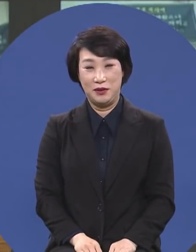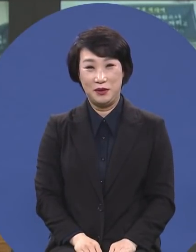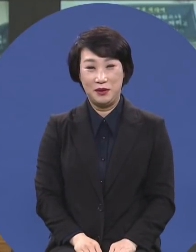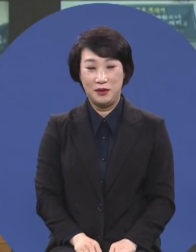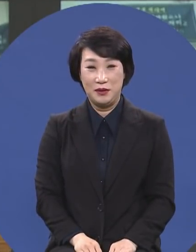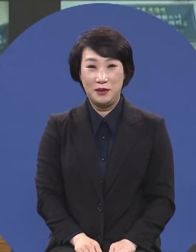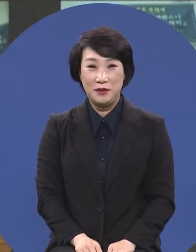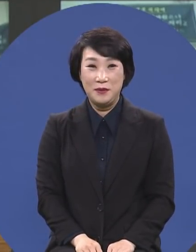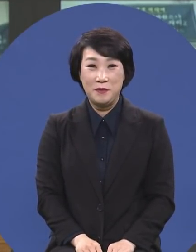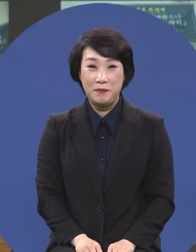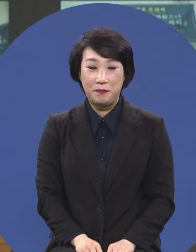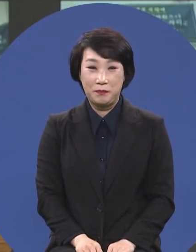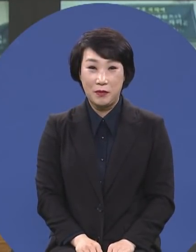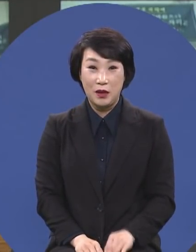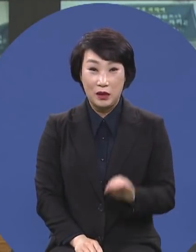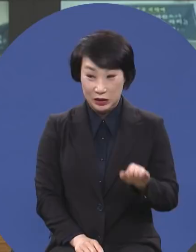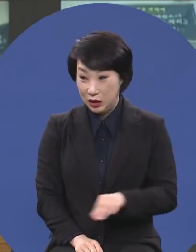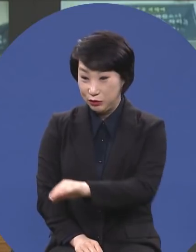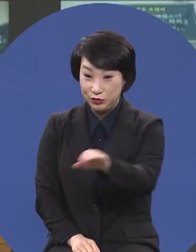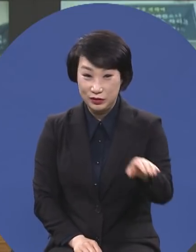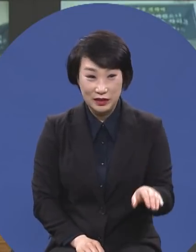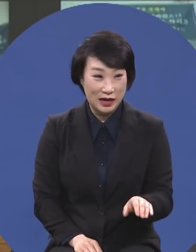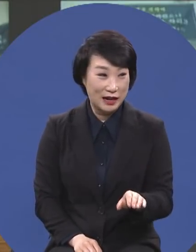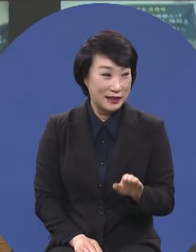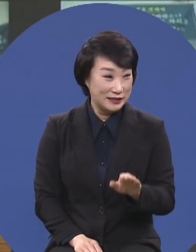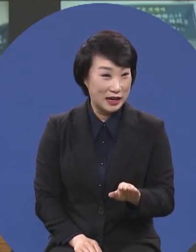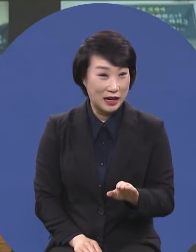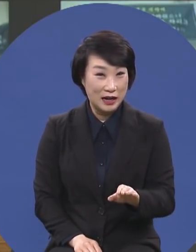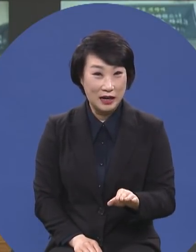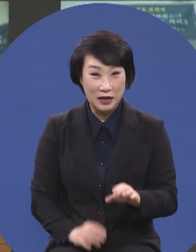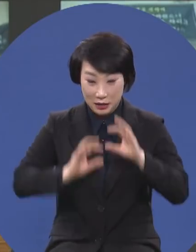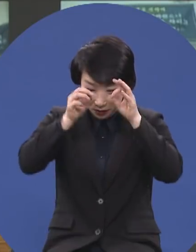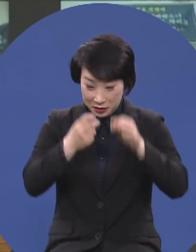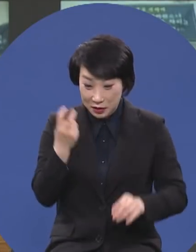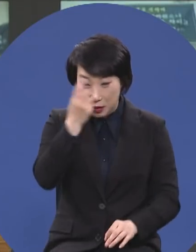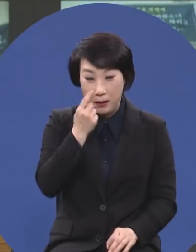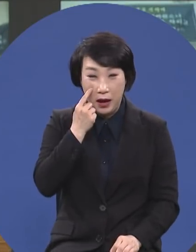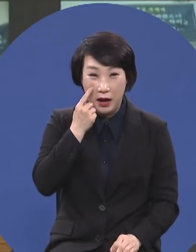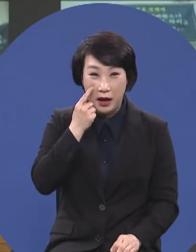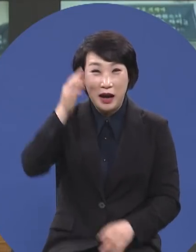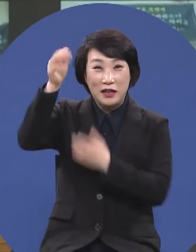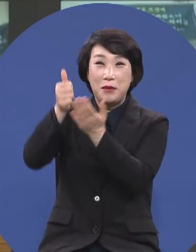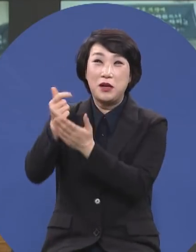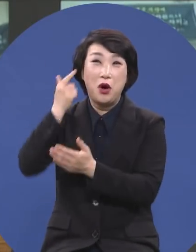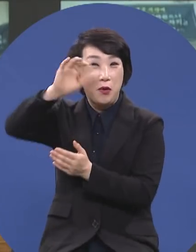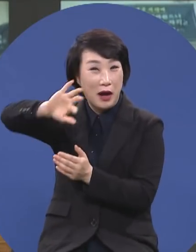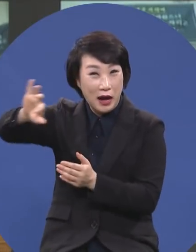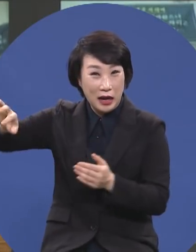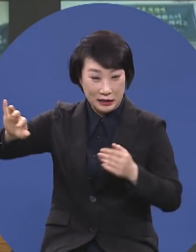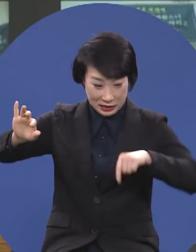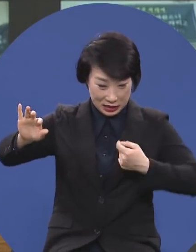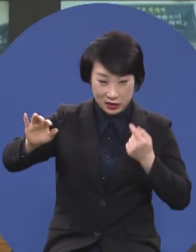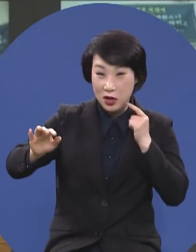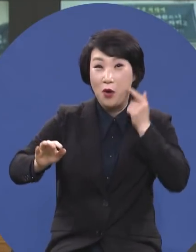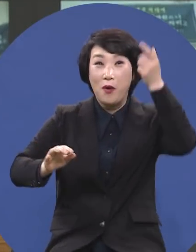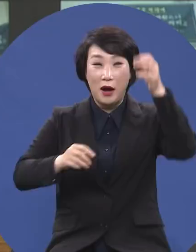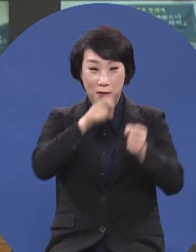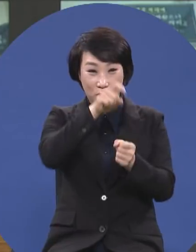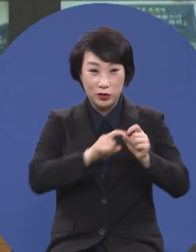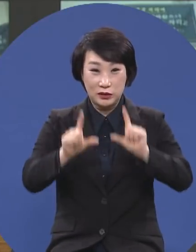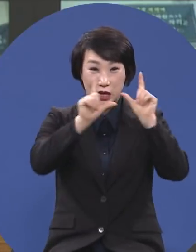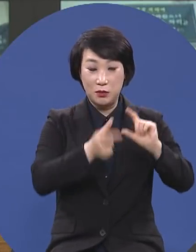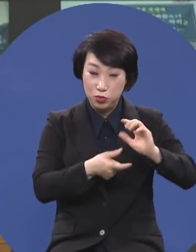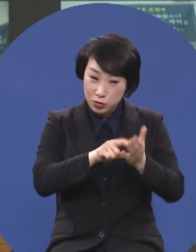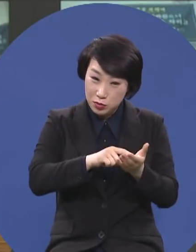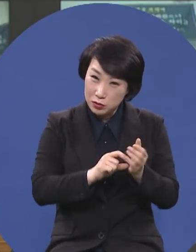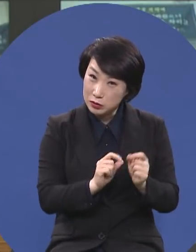라고 말씀하셨는데, 다 자기 영광을 위해 살려고 하는 부분이